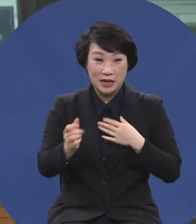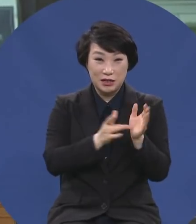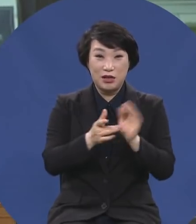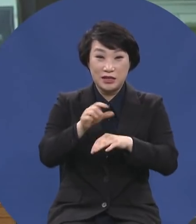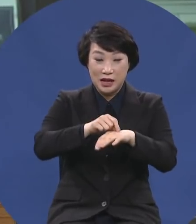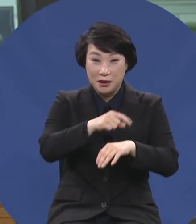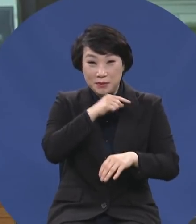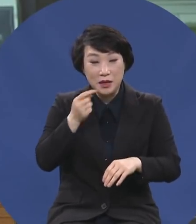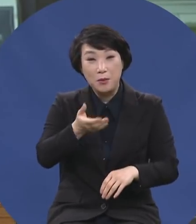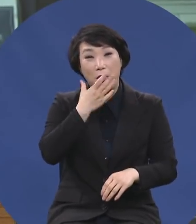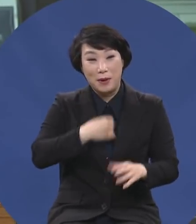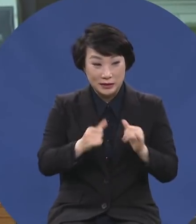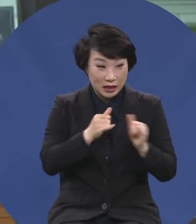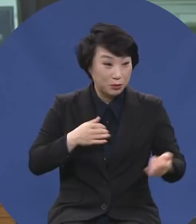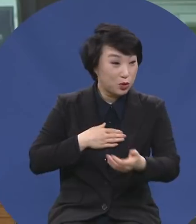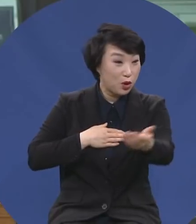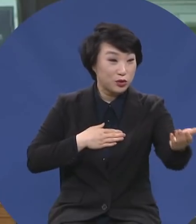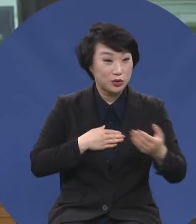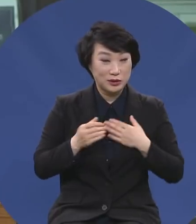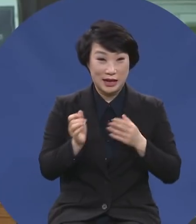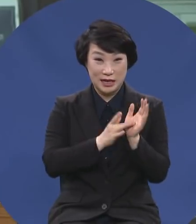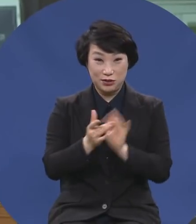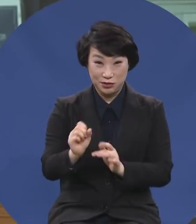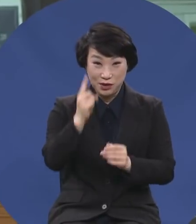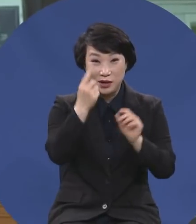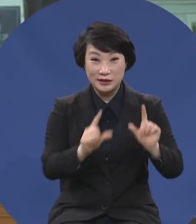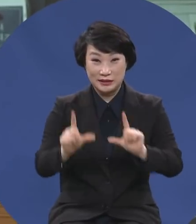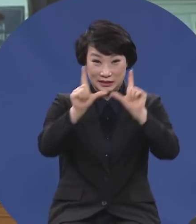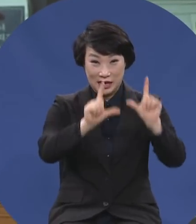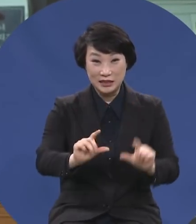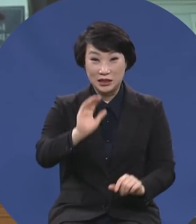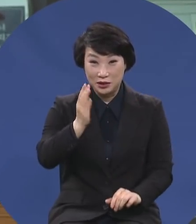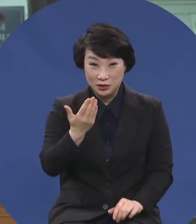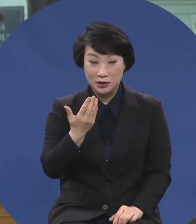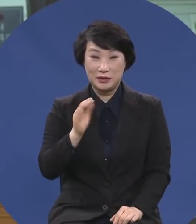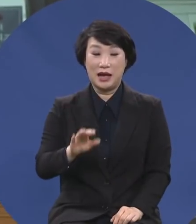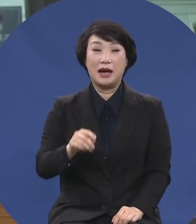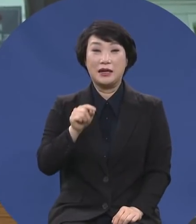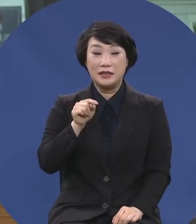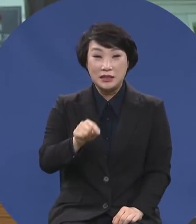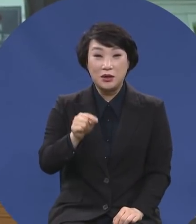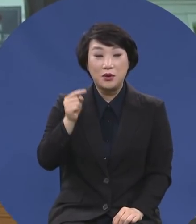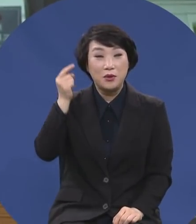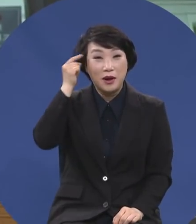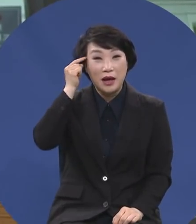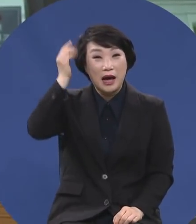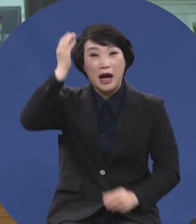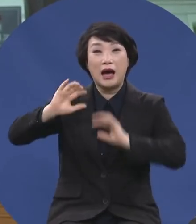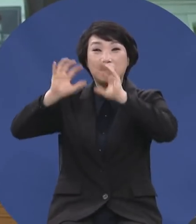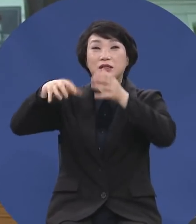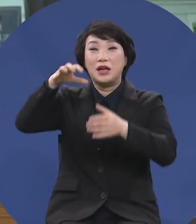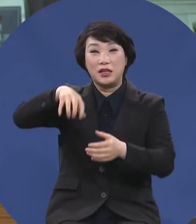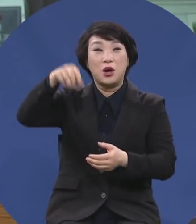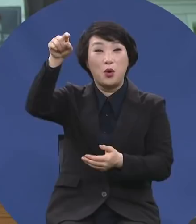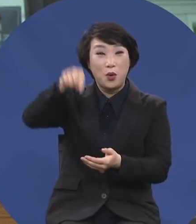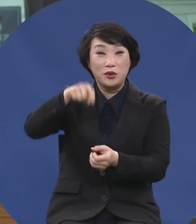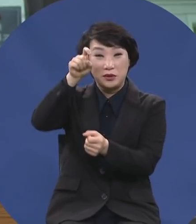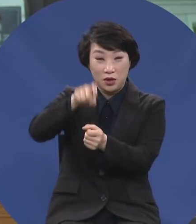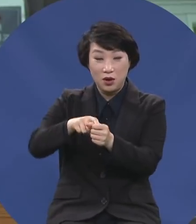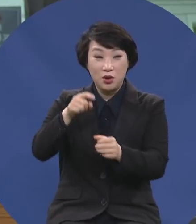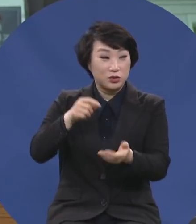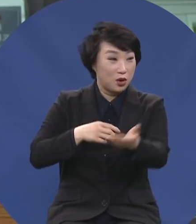자는 그 사람도 나로 인하여 살리라. 이것은 하늘로서 내려온